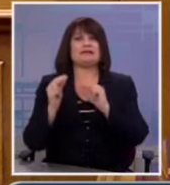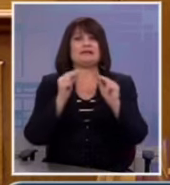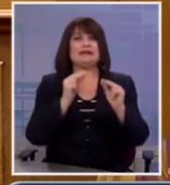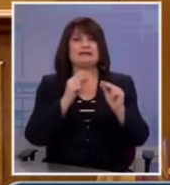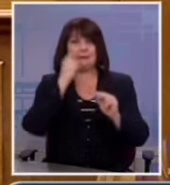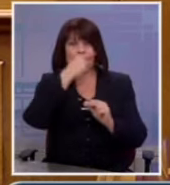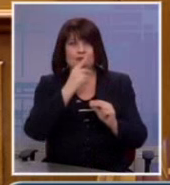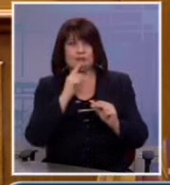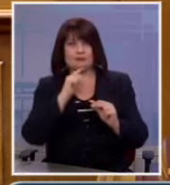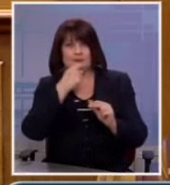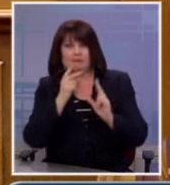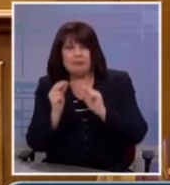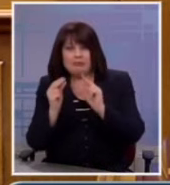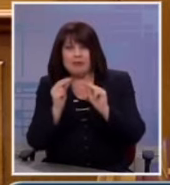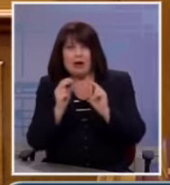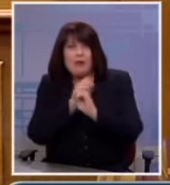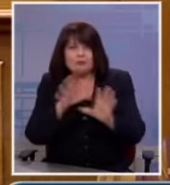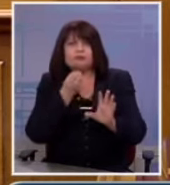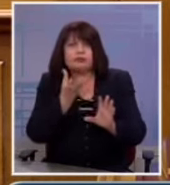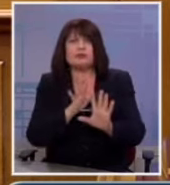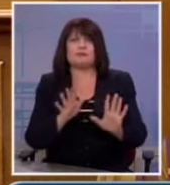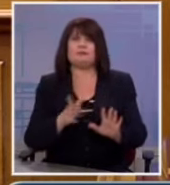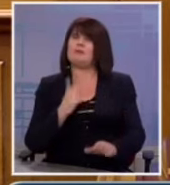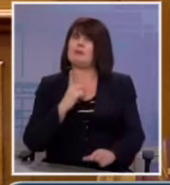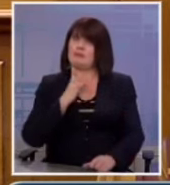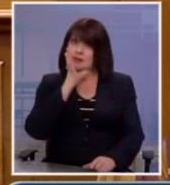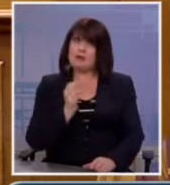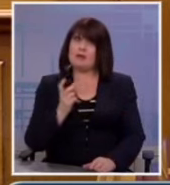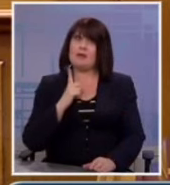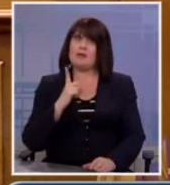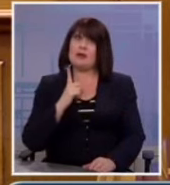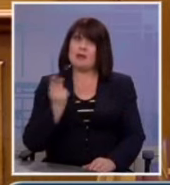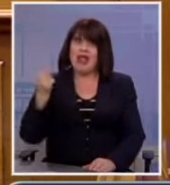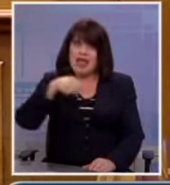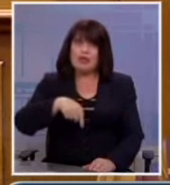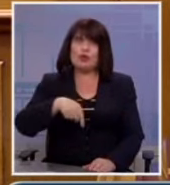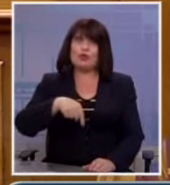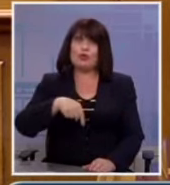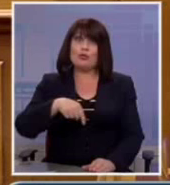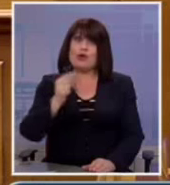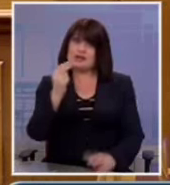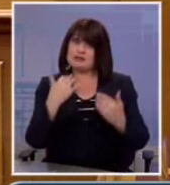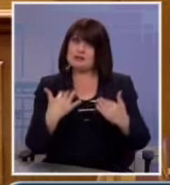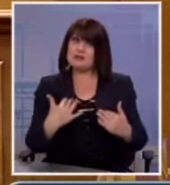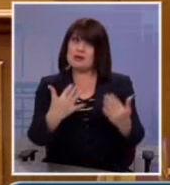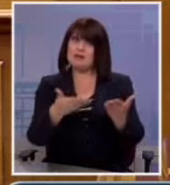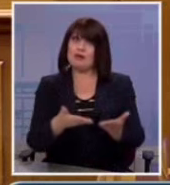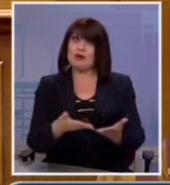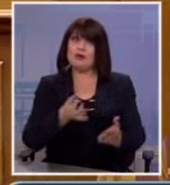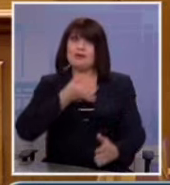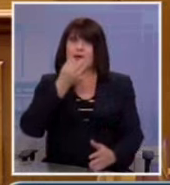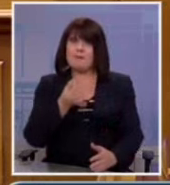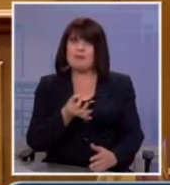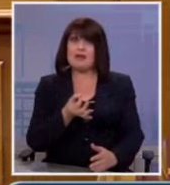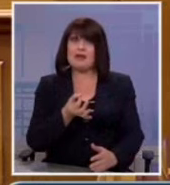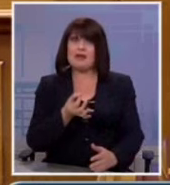Αυτό το καταλάβαμε προηγουμένως. Αλλά ειλικρινώς δεν περίμενα να κομίσει ενώπιον της Εθνικής Αντιπροσωπείας κάτι που